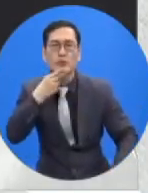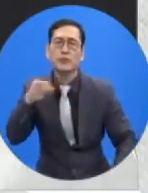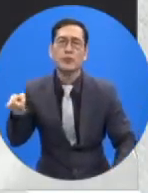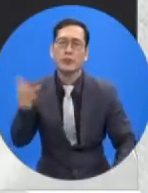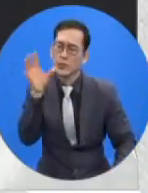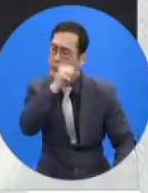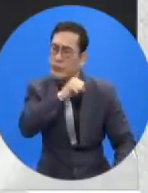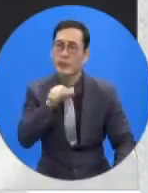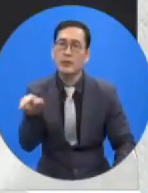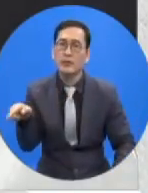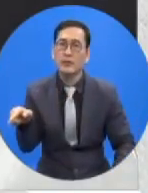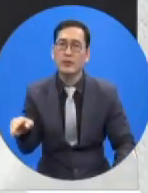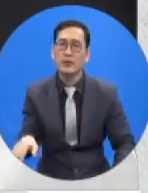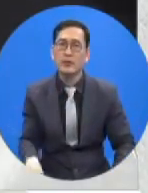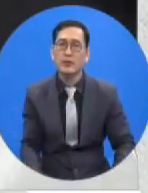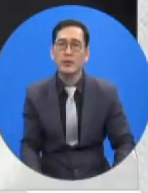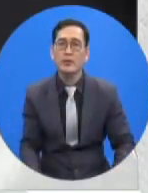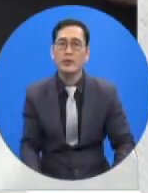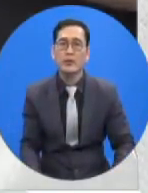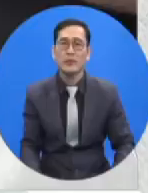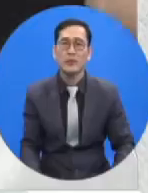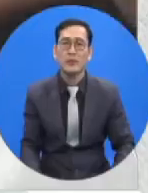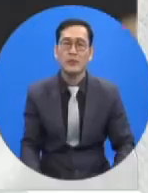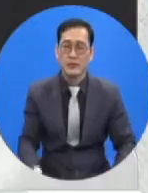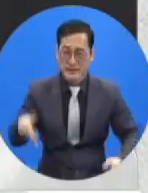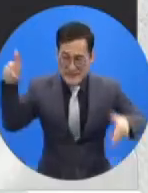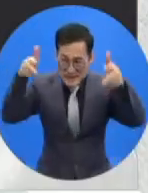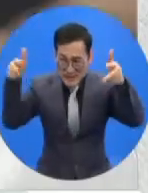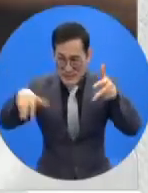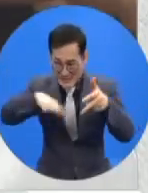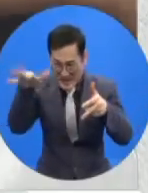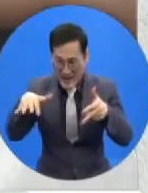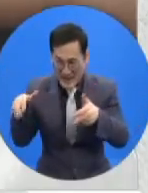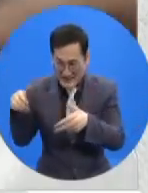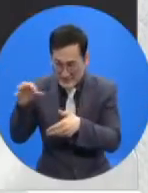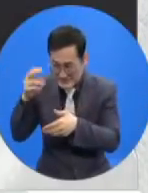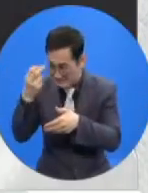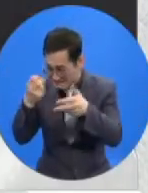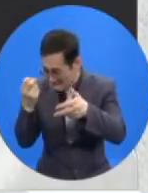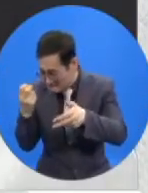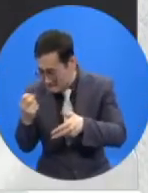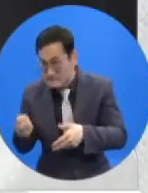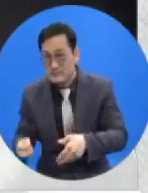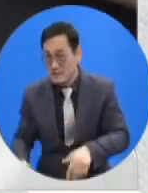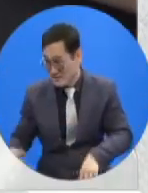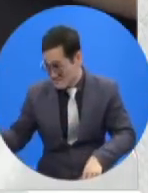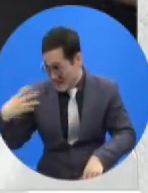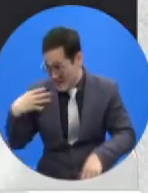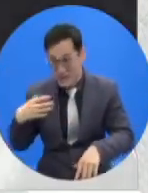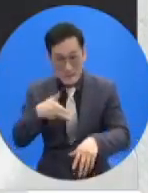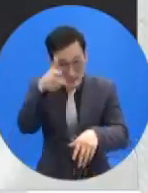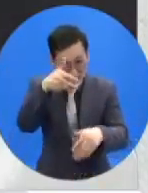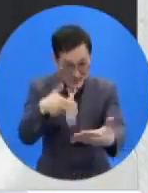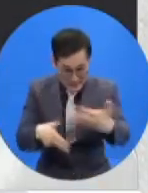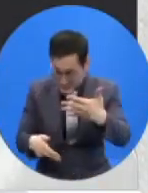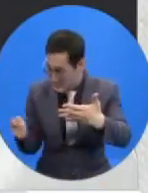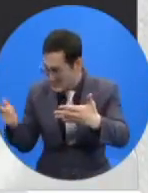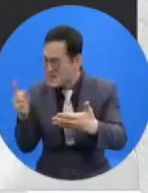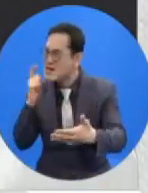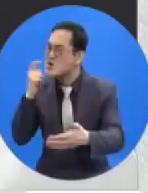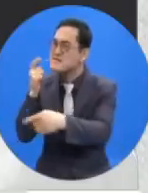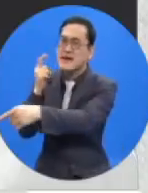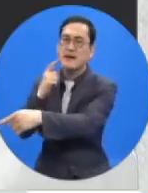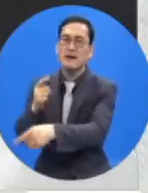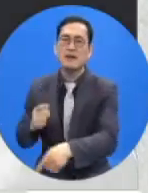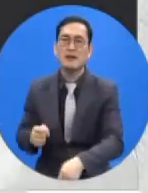일이에요. 본인이 얘기하지 않으면 CCTV를 통해서라도 아, 당신 거짓말했지 잡아냅니다. 인권 못지않게 훨씬 중요한, 그